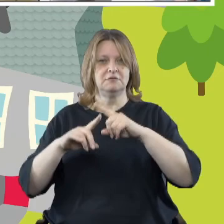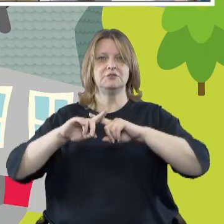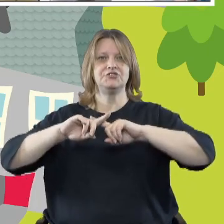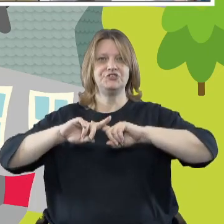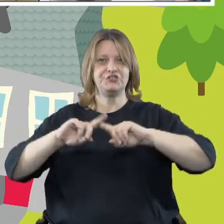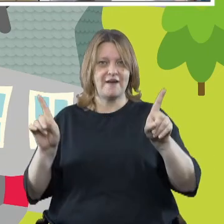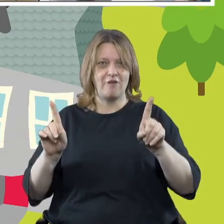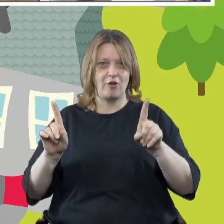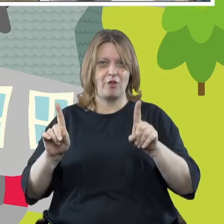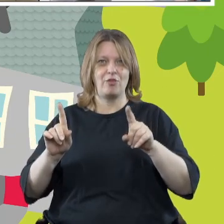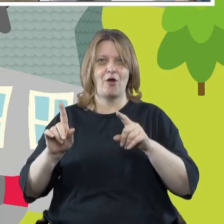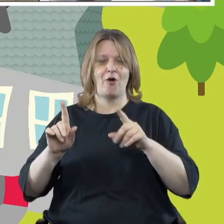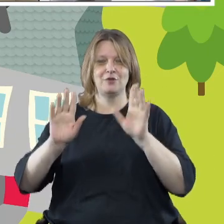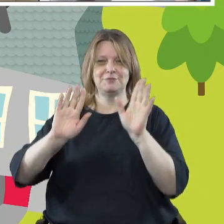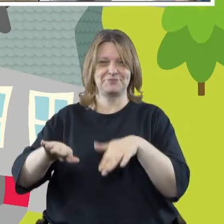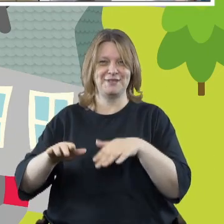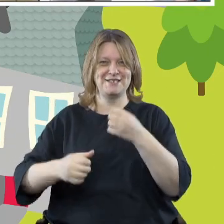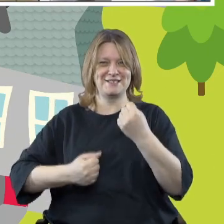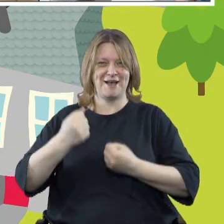Ja.